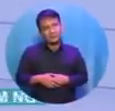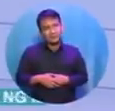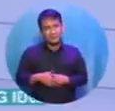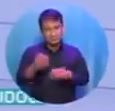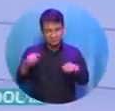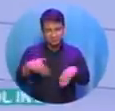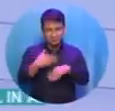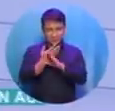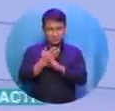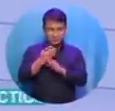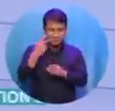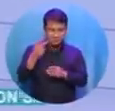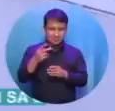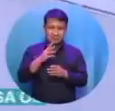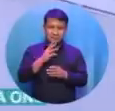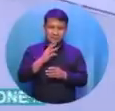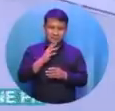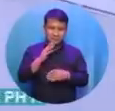nyo ka nga. Gusto ko magpakinggan.